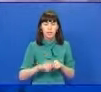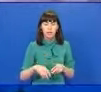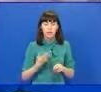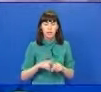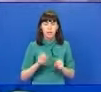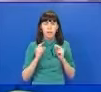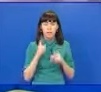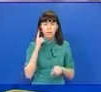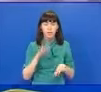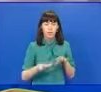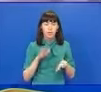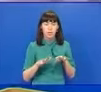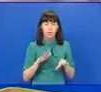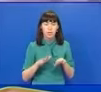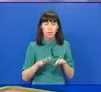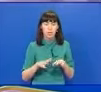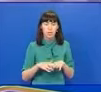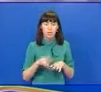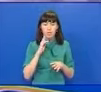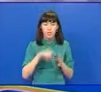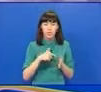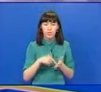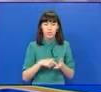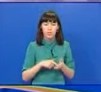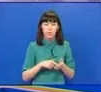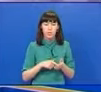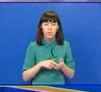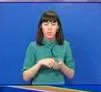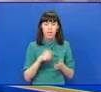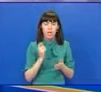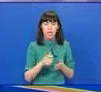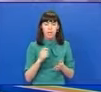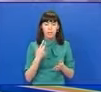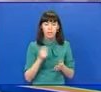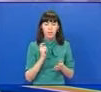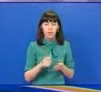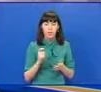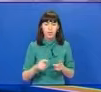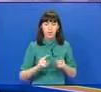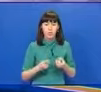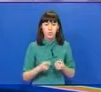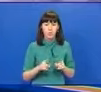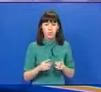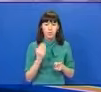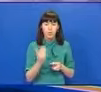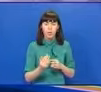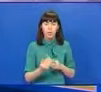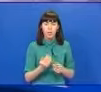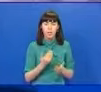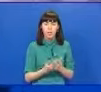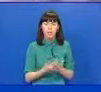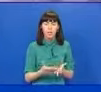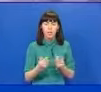қылмысқа күдікті ретінде Шымкент қаласының Қайнарбұлақ ауылының тұрғындары үш бірдей азамат құрықталып ұсталып, олардан дәлел зат